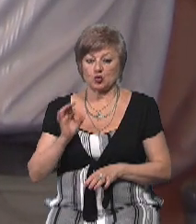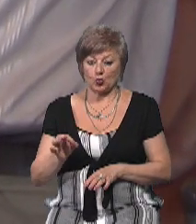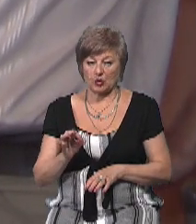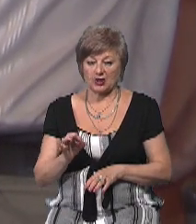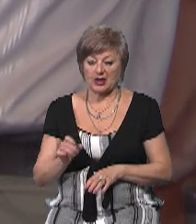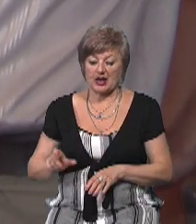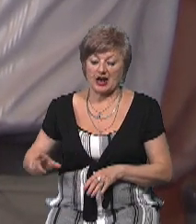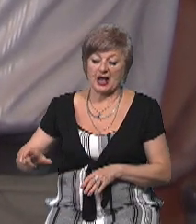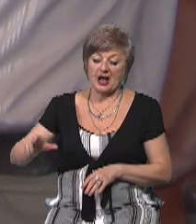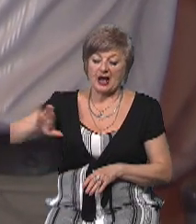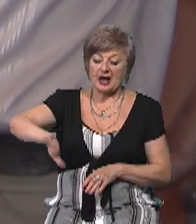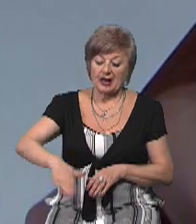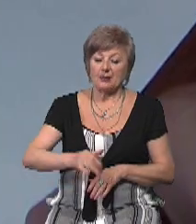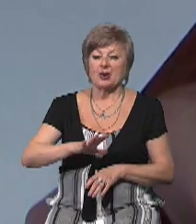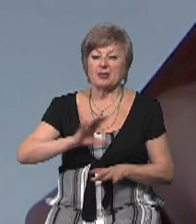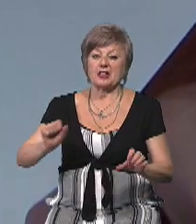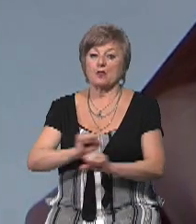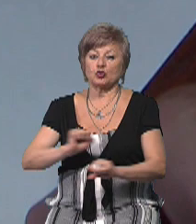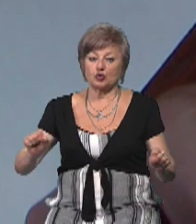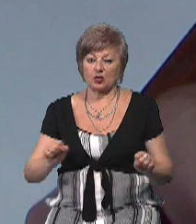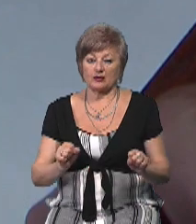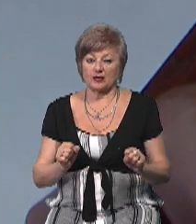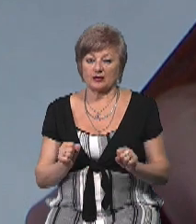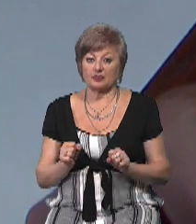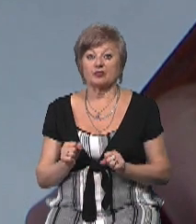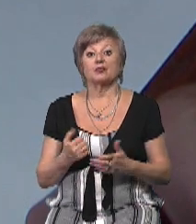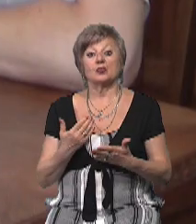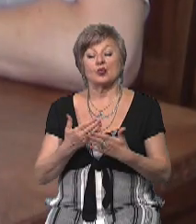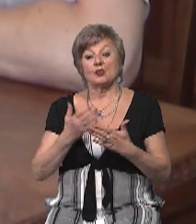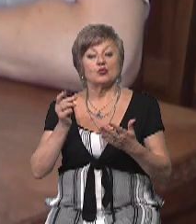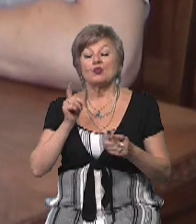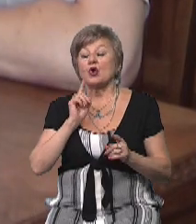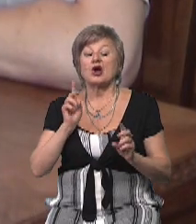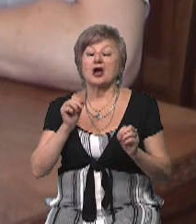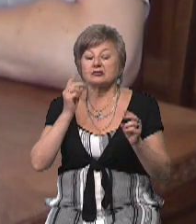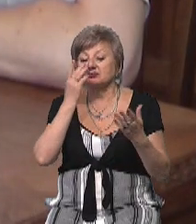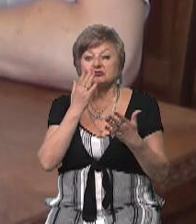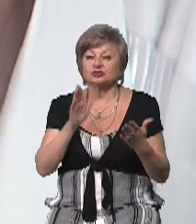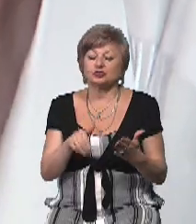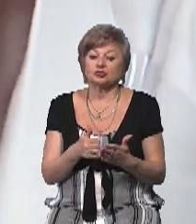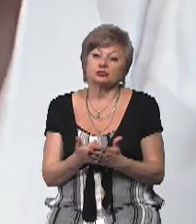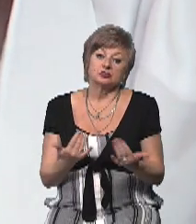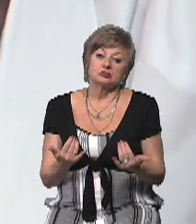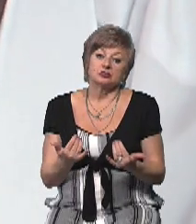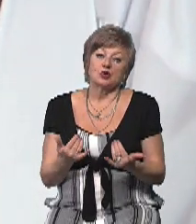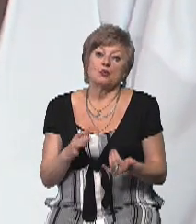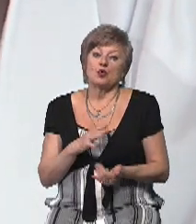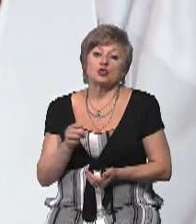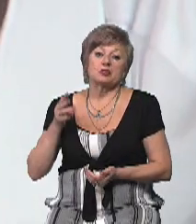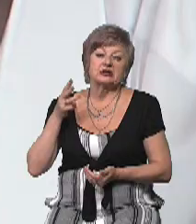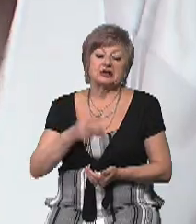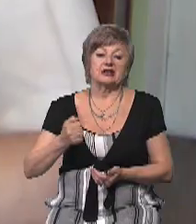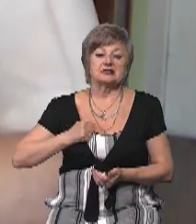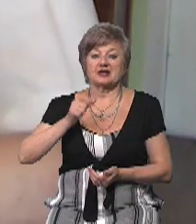18.00 гребля була підірвана. Точна кількість загиблих невідома й досі. Володимир Лініков припускає – майже 3 тисячі військових